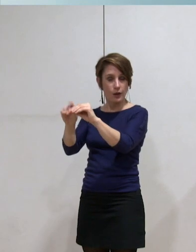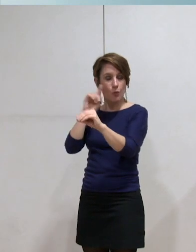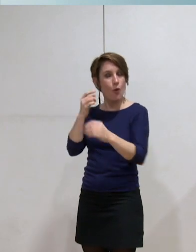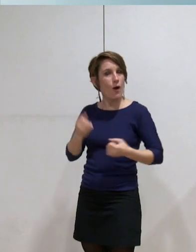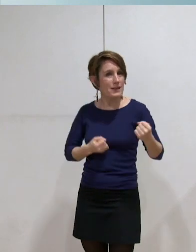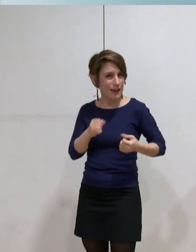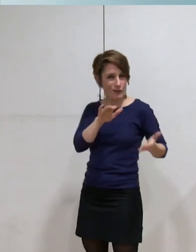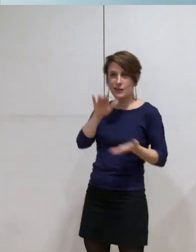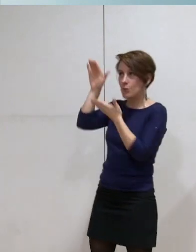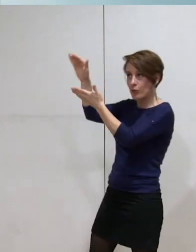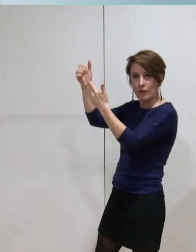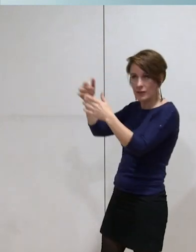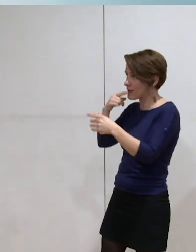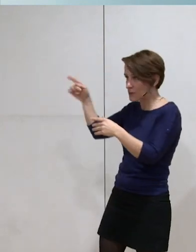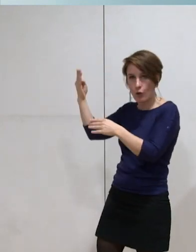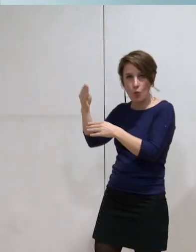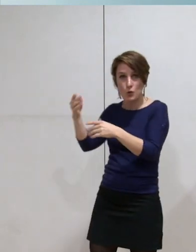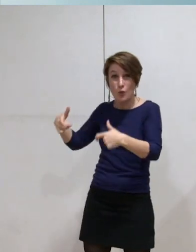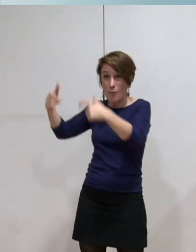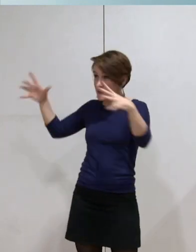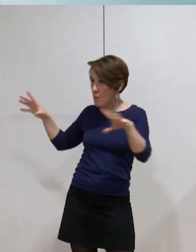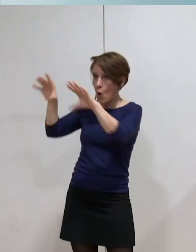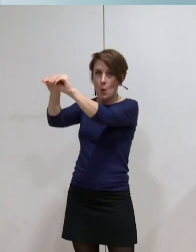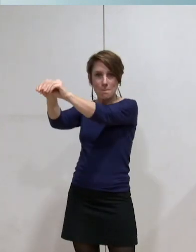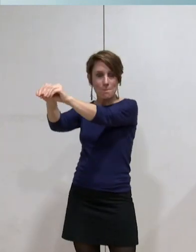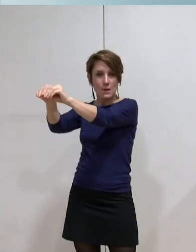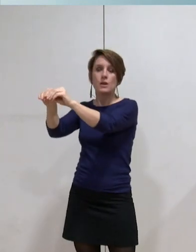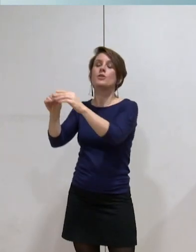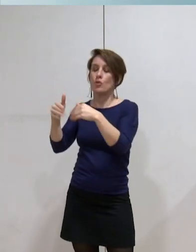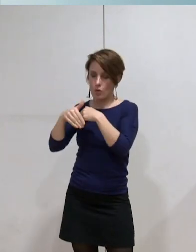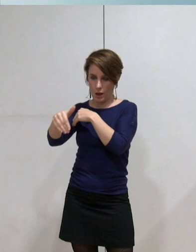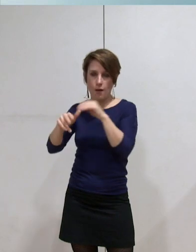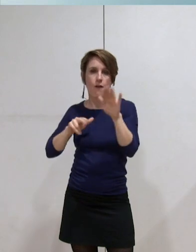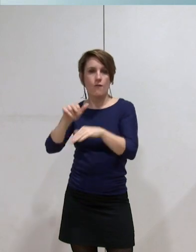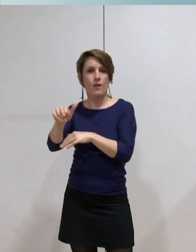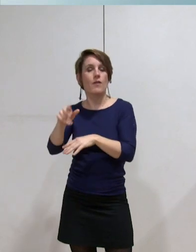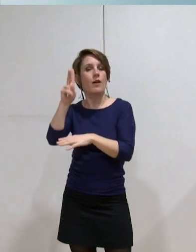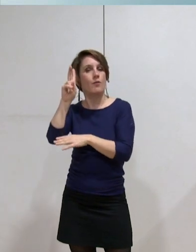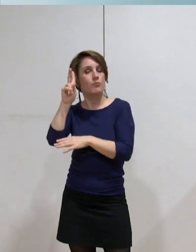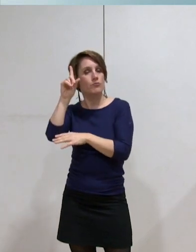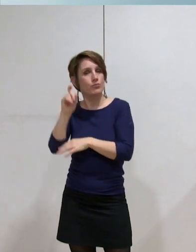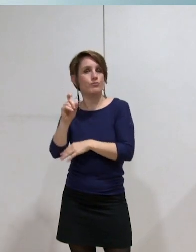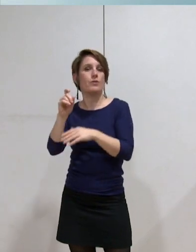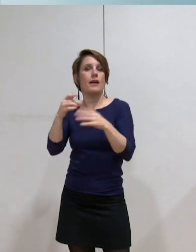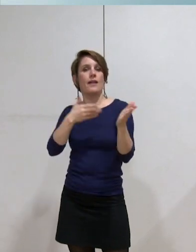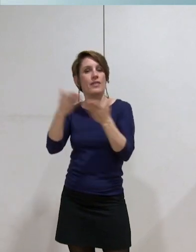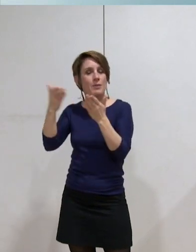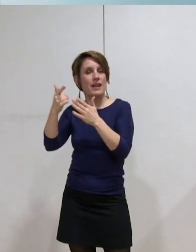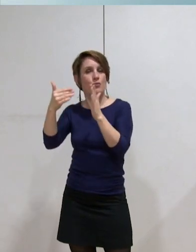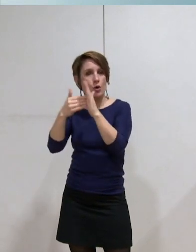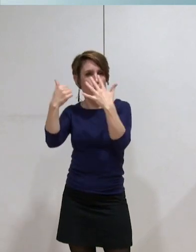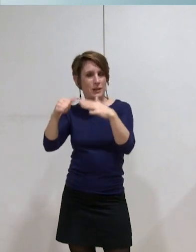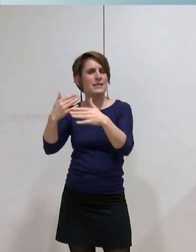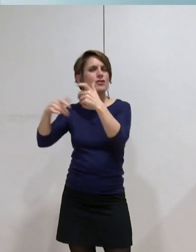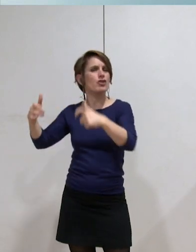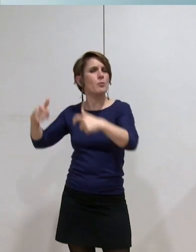avec la ville de Grenoble donc nous entamons déjà une première vague de déménagement dès 2016 sur le forum et ensuite les différents